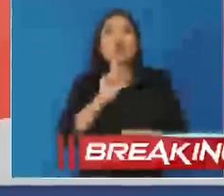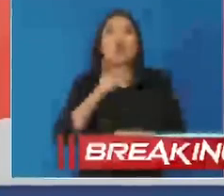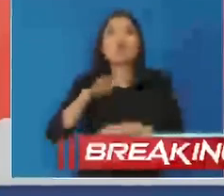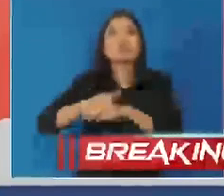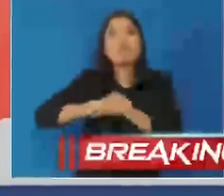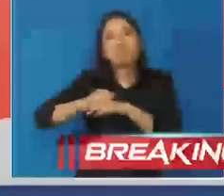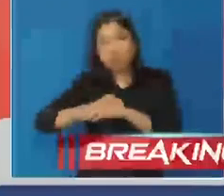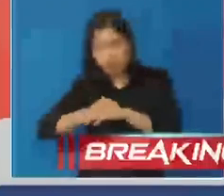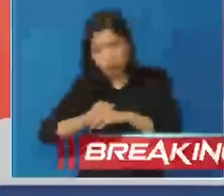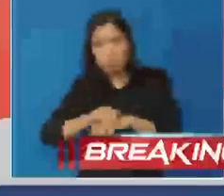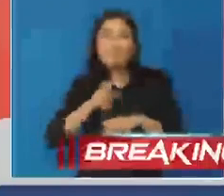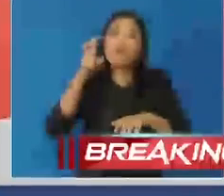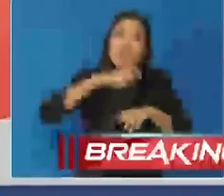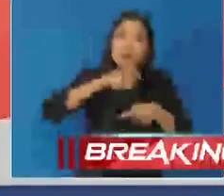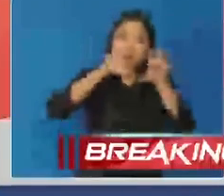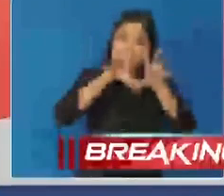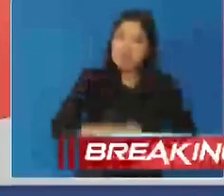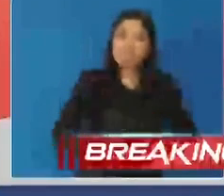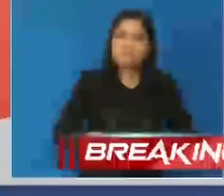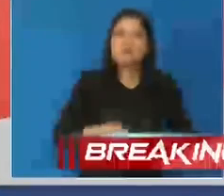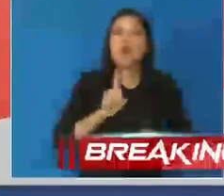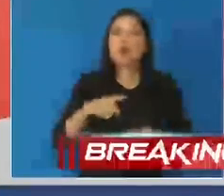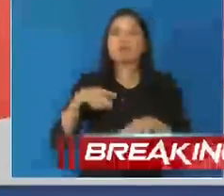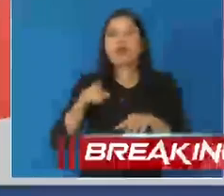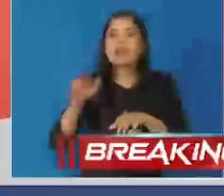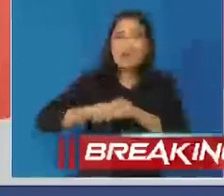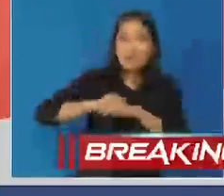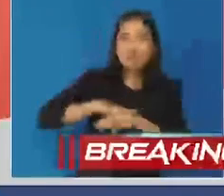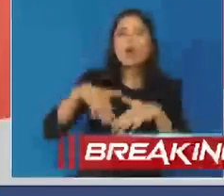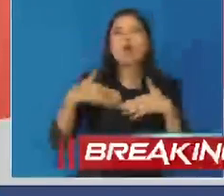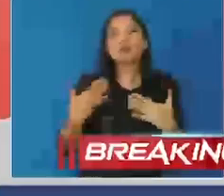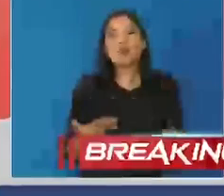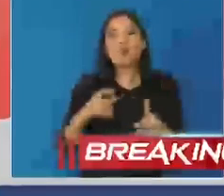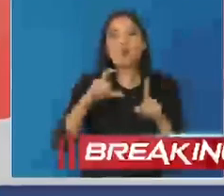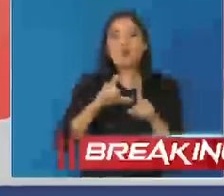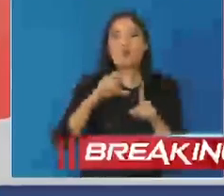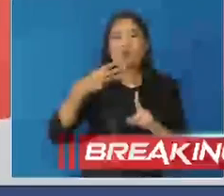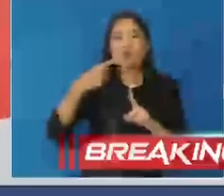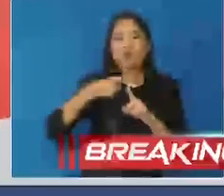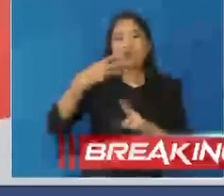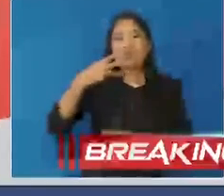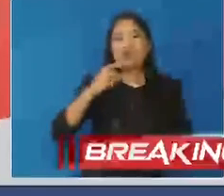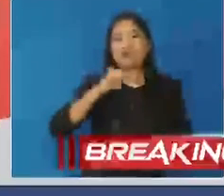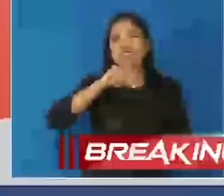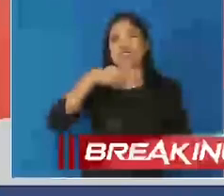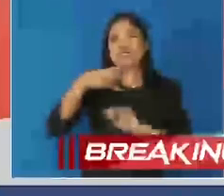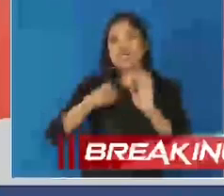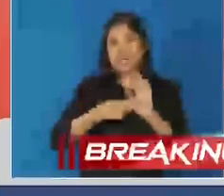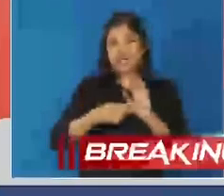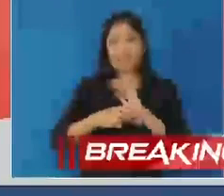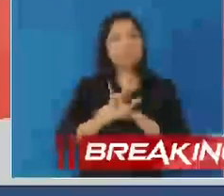sabun terkena deterjen Oleh karena itu tidak ada alasan karena tidak punya hand